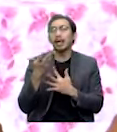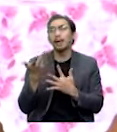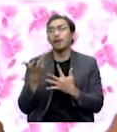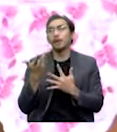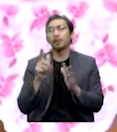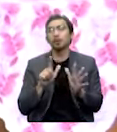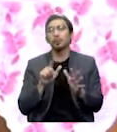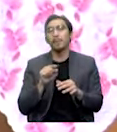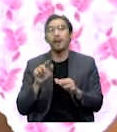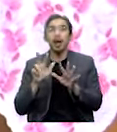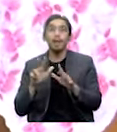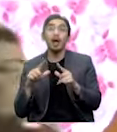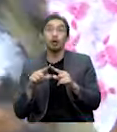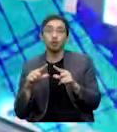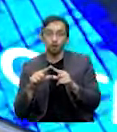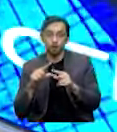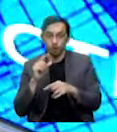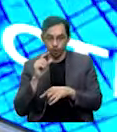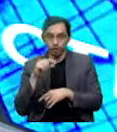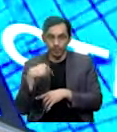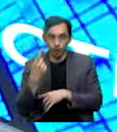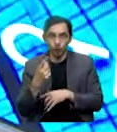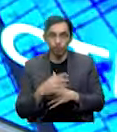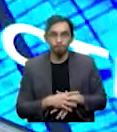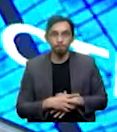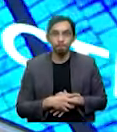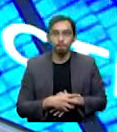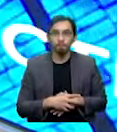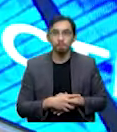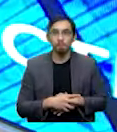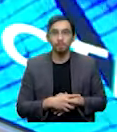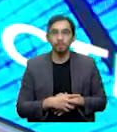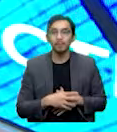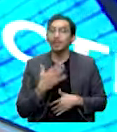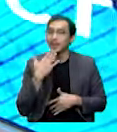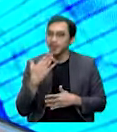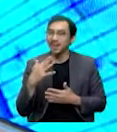mendatang. Baik, Aya, terima kasih atas laporan Anda. Selamat bertugas kembali.